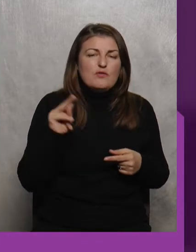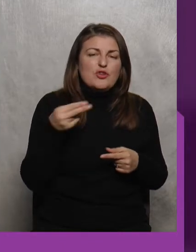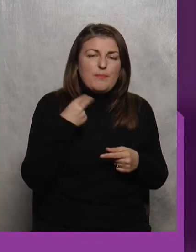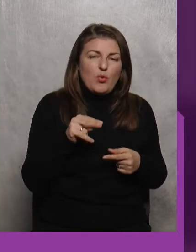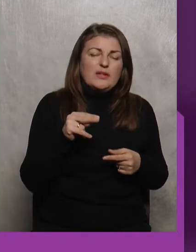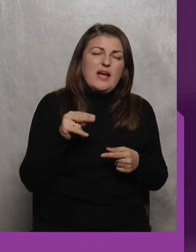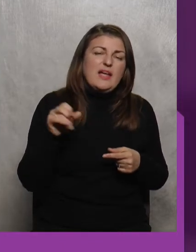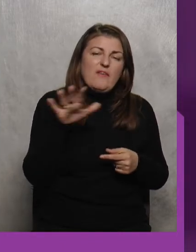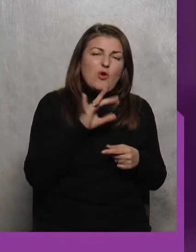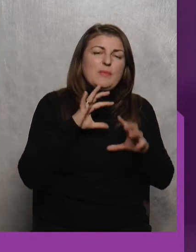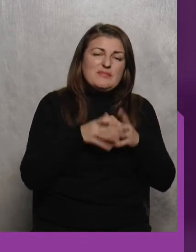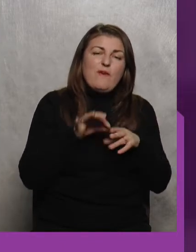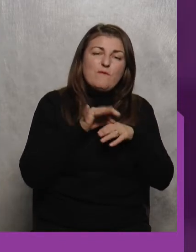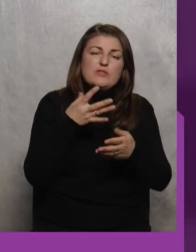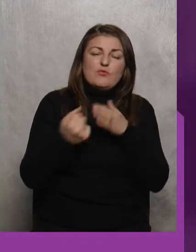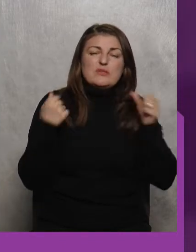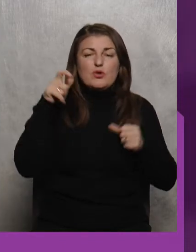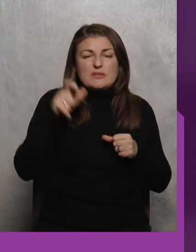свого спортсмена. От тут